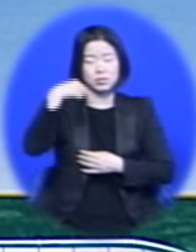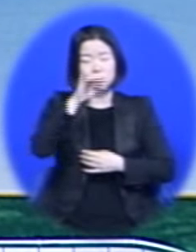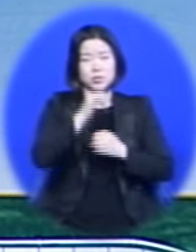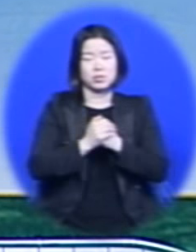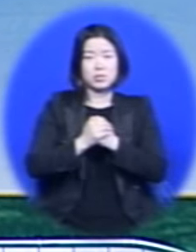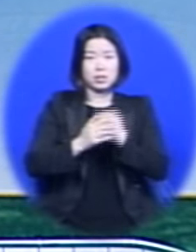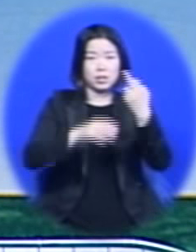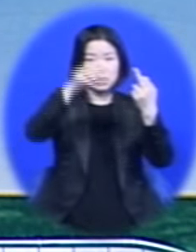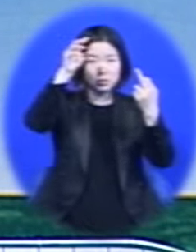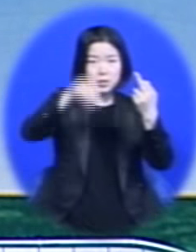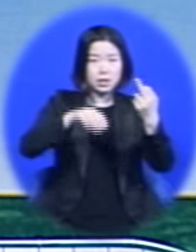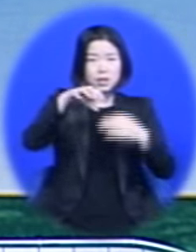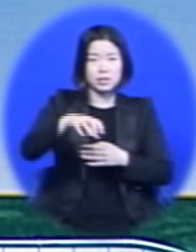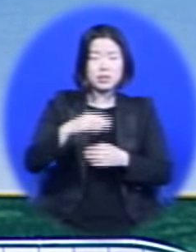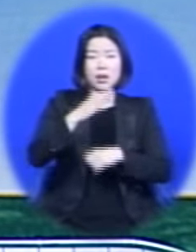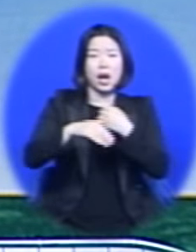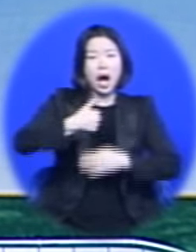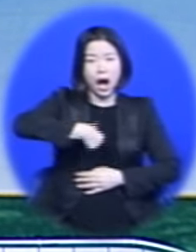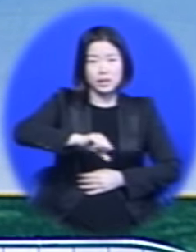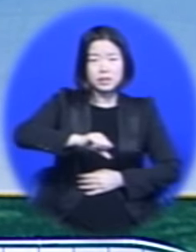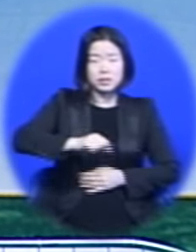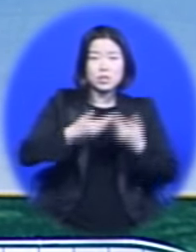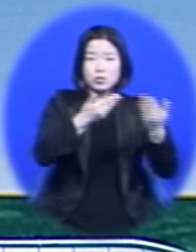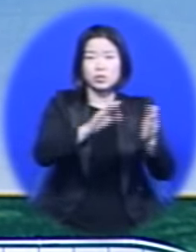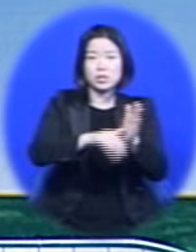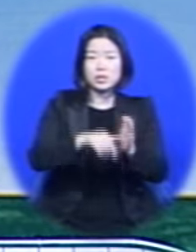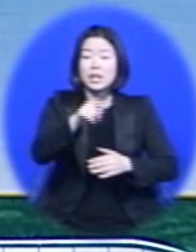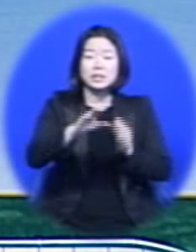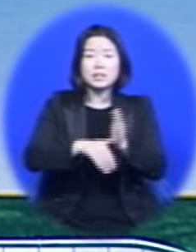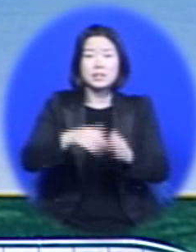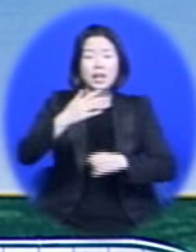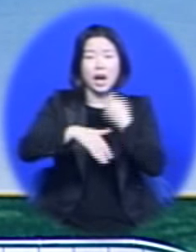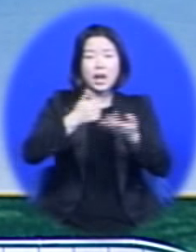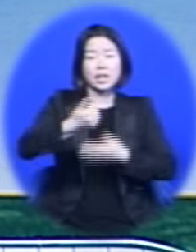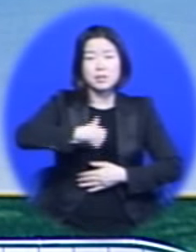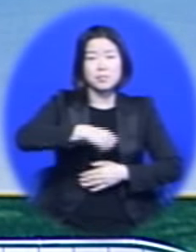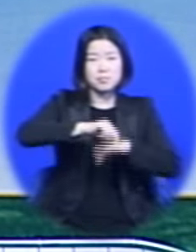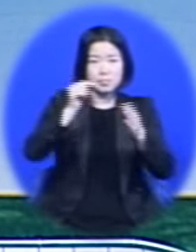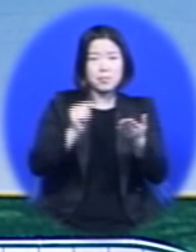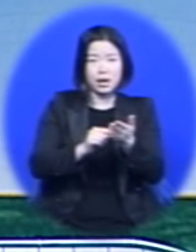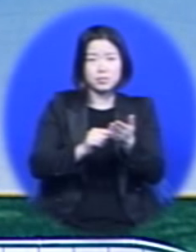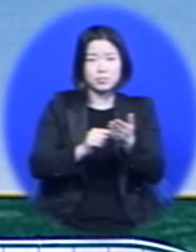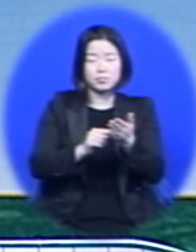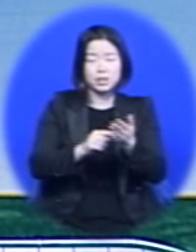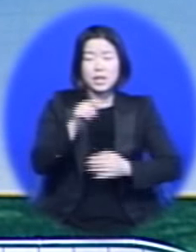십자가에서, 갈보리 십자가에서 아들을 내어주실 때 그때 하나님의 마음, 그 부인은 도무지